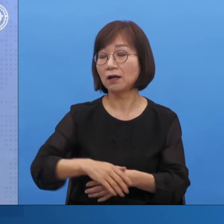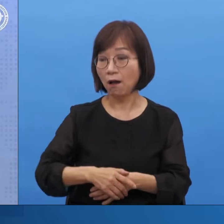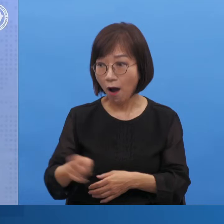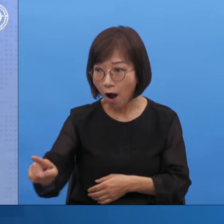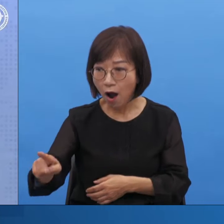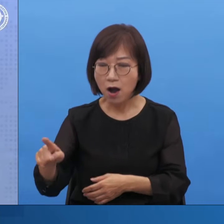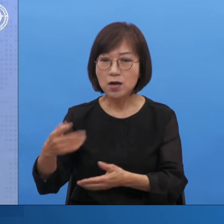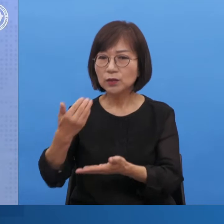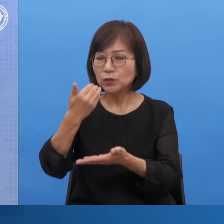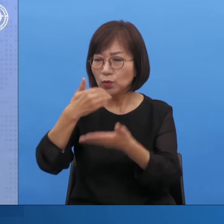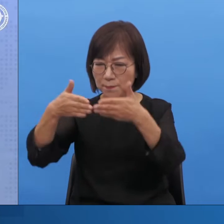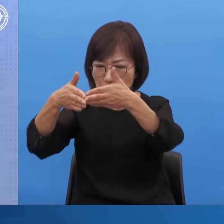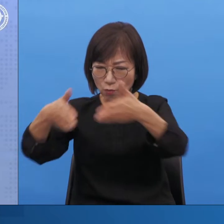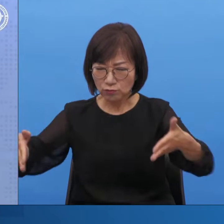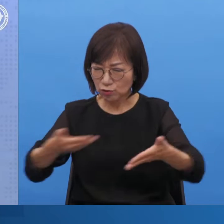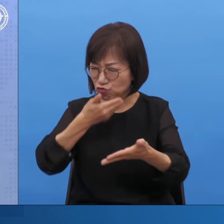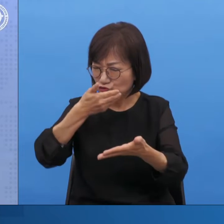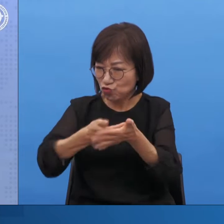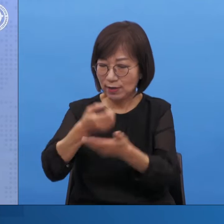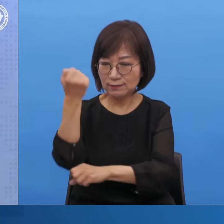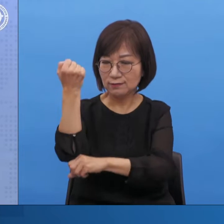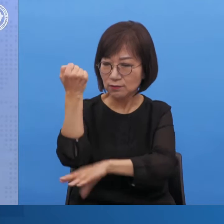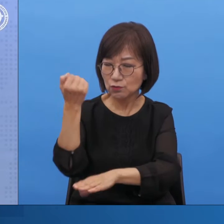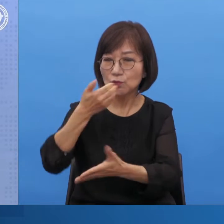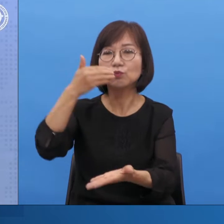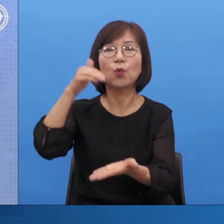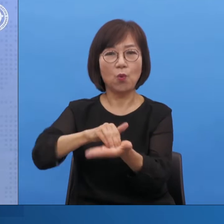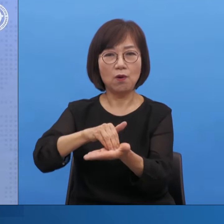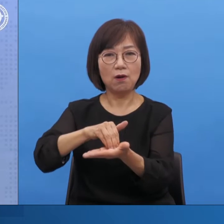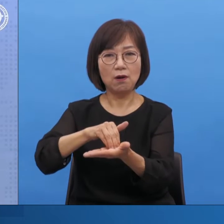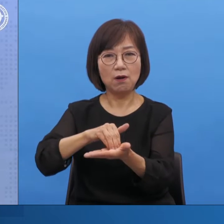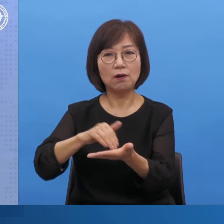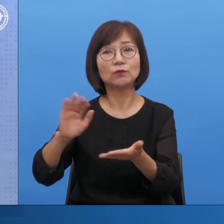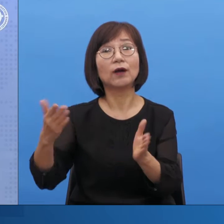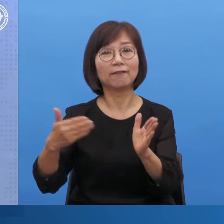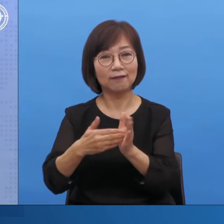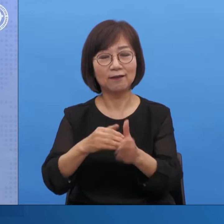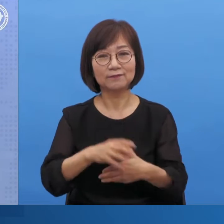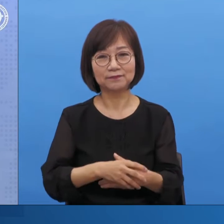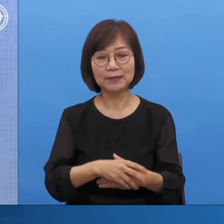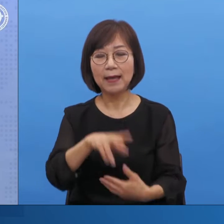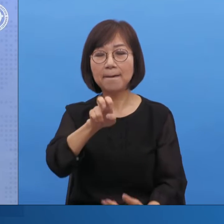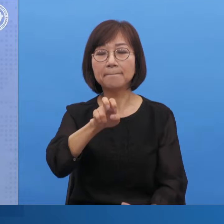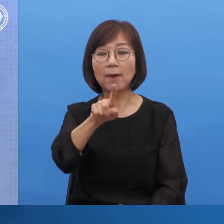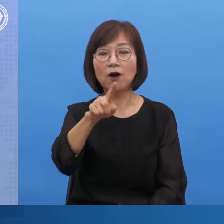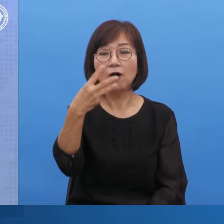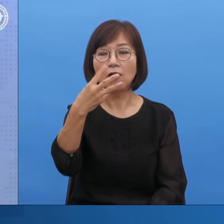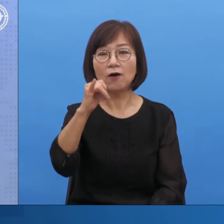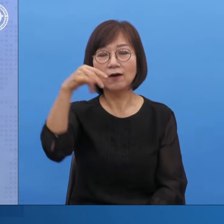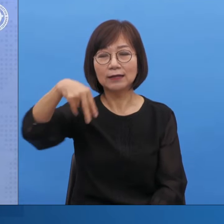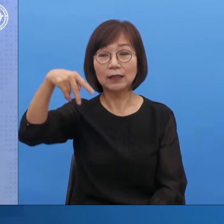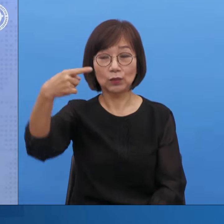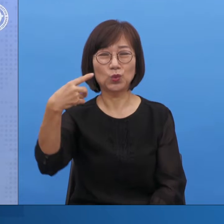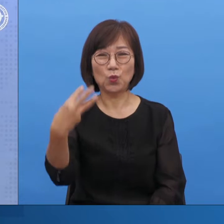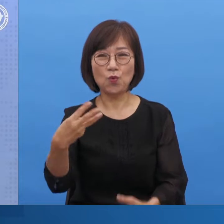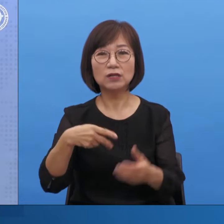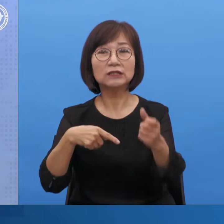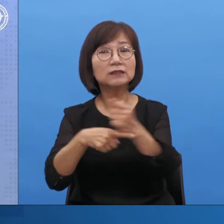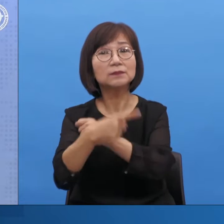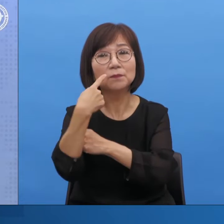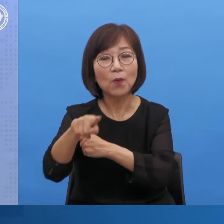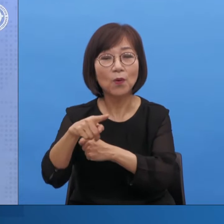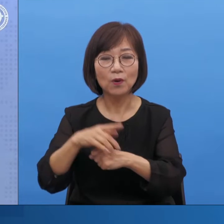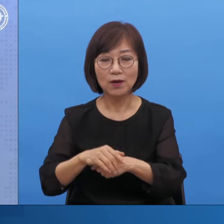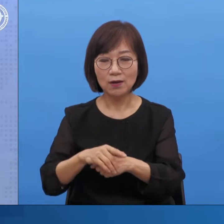and stones rejected by these builders, but it becomes the foundation. 그 머릿돌이란 말이 기초돌이라 그 말이에요. And this cornerstone becomes